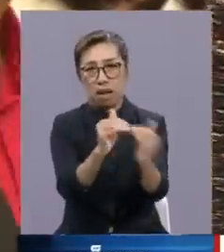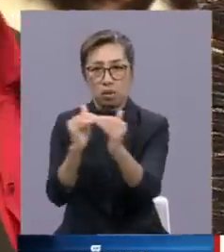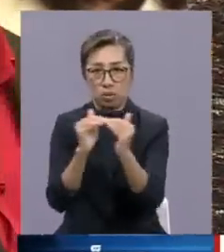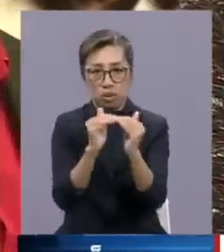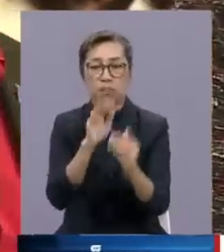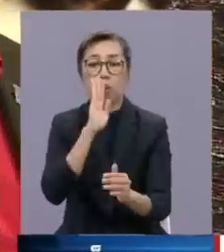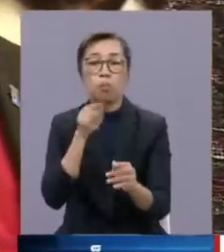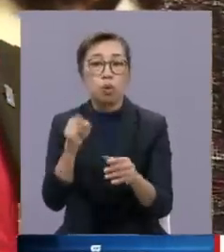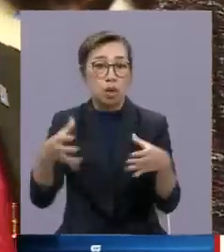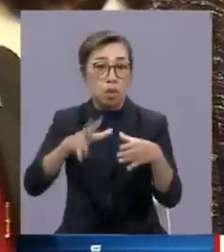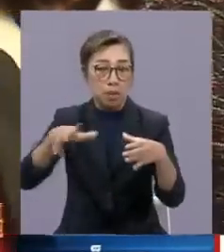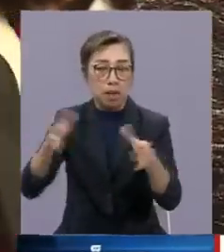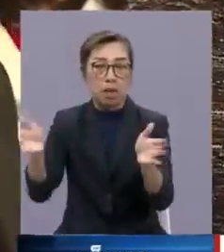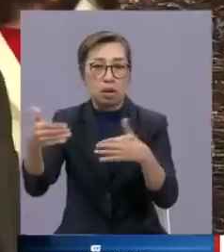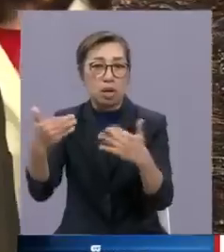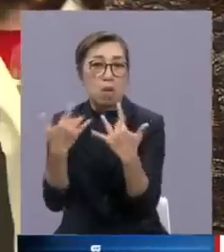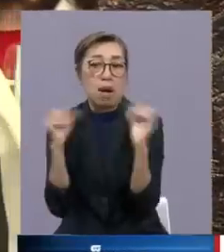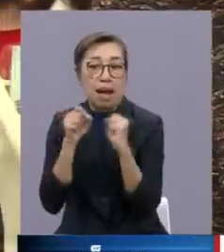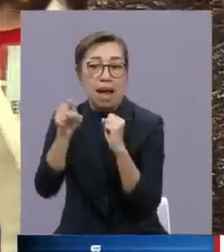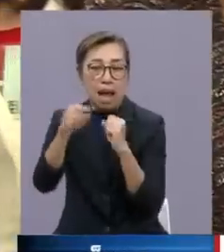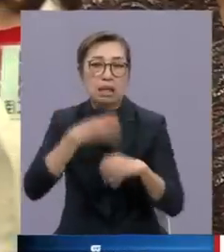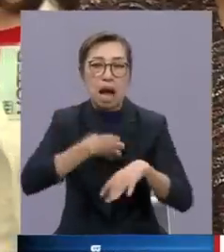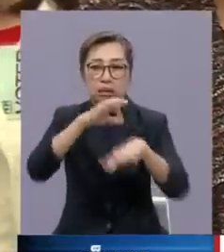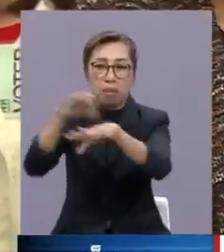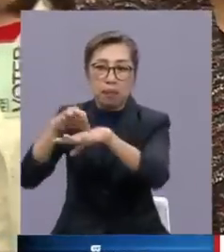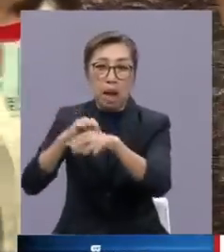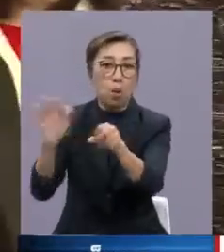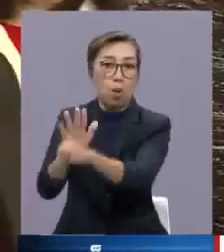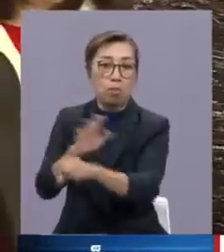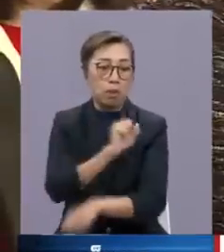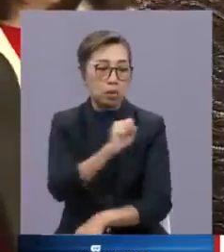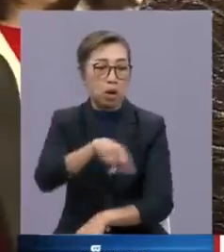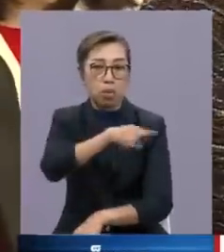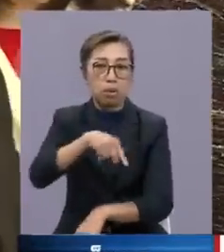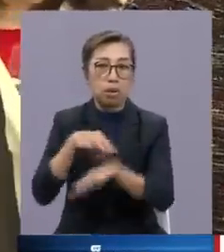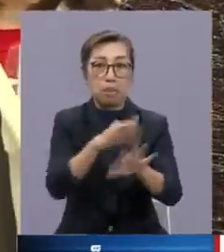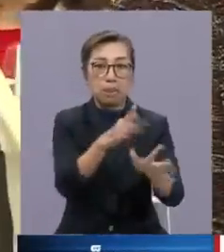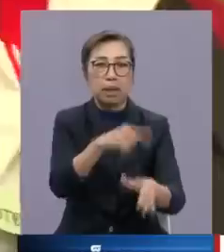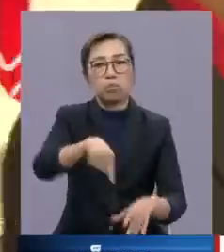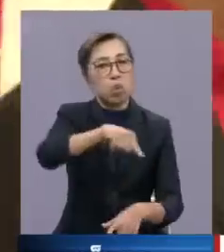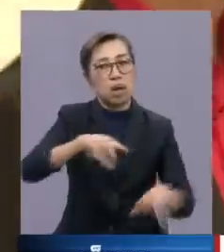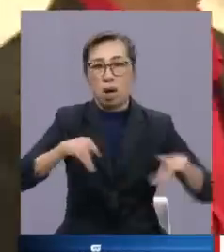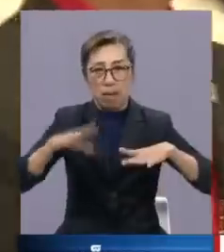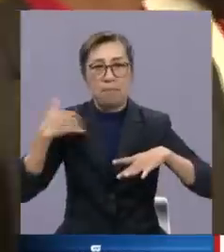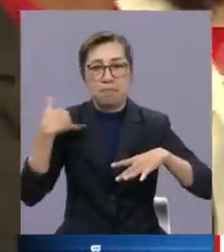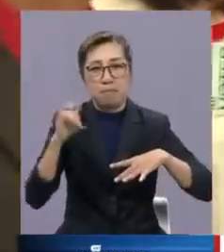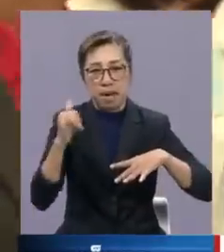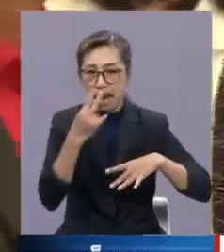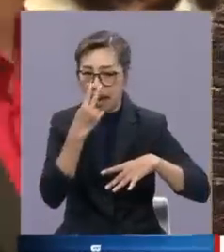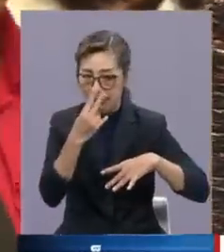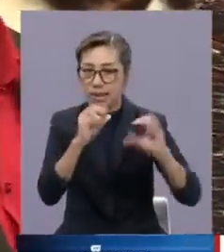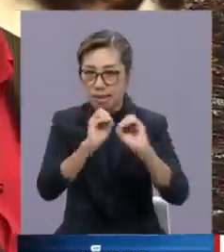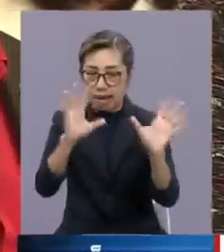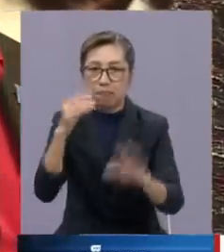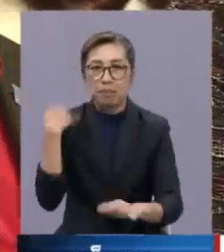ทีมห้องแอร์จ้องจะกินรวบก็ฟันธงได้เลยครับว่าทีมสสรอบนี้เนี่ยเขาไม่ยอมแน่ๆนะครับสัญญาณก็น่าจะชั